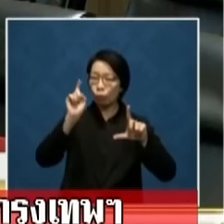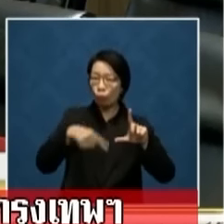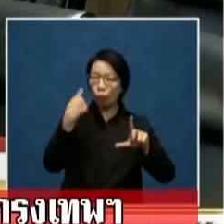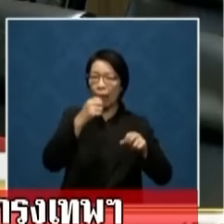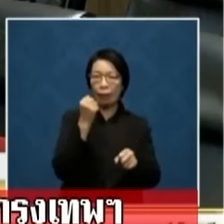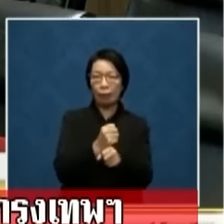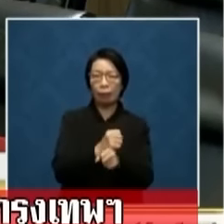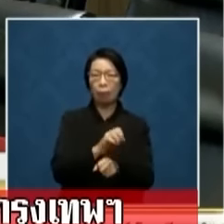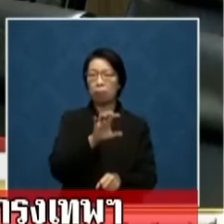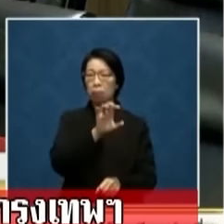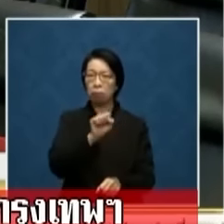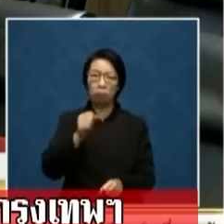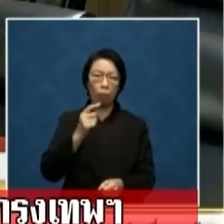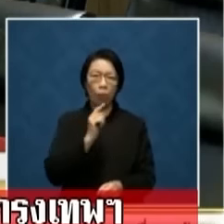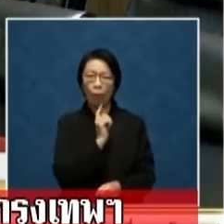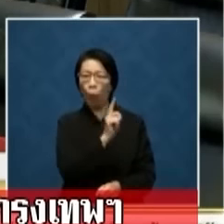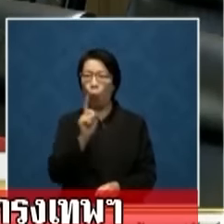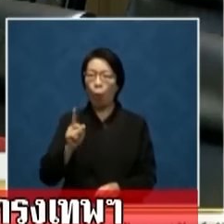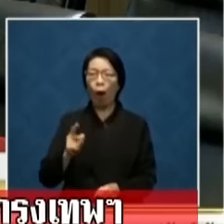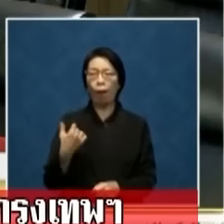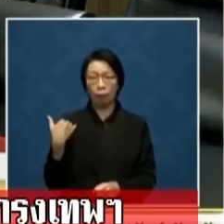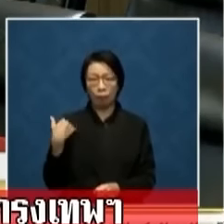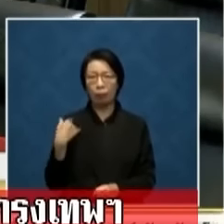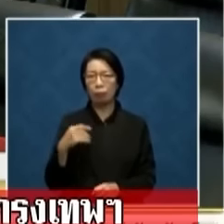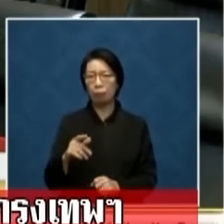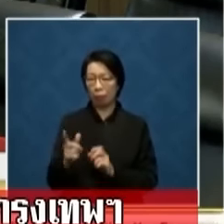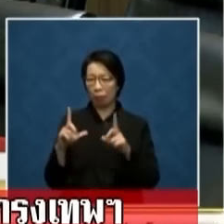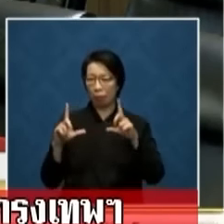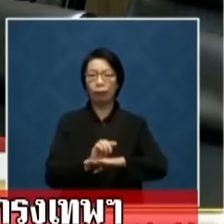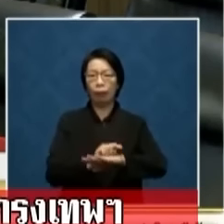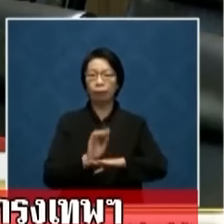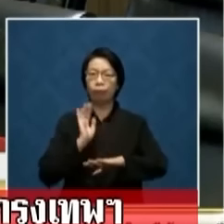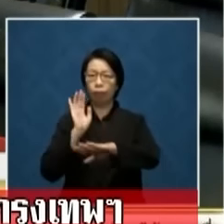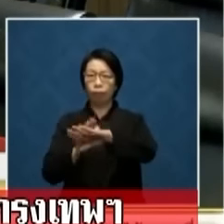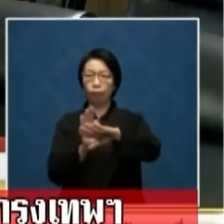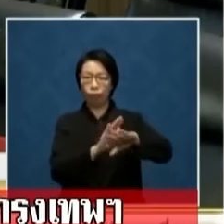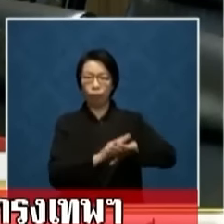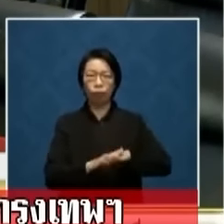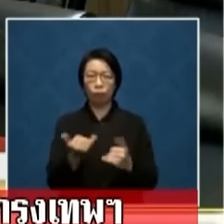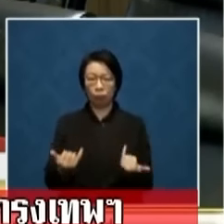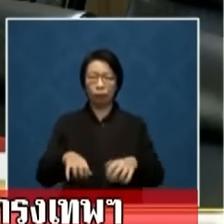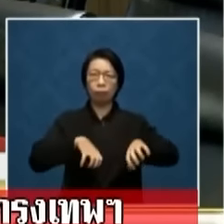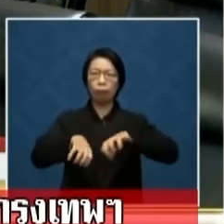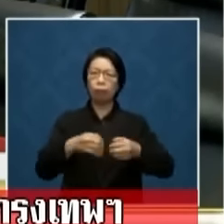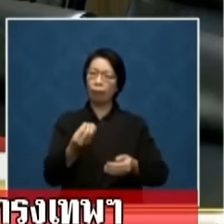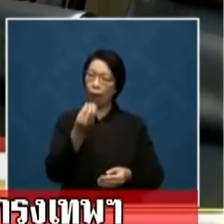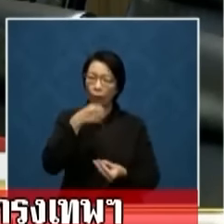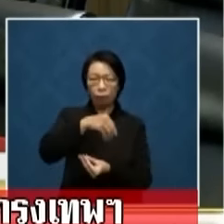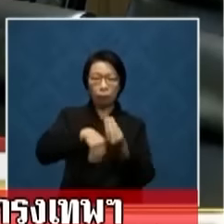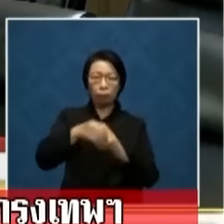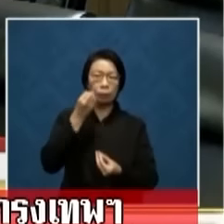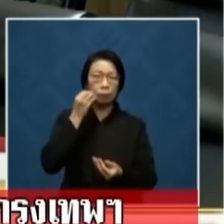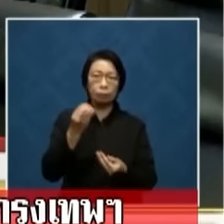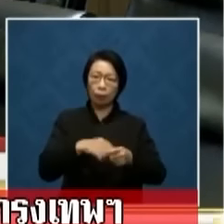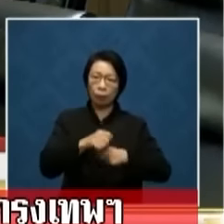กรรมนะครับกล่าวหาส.ส.สุภาพสตรีพรรคก้าวไกลของผมครับ ขอประณามเพราะว่ารับไม่ได้เลยเอาจริงเรื่องนี้ผิดกฎหมายน